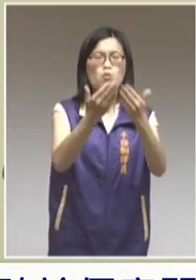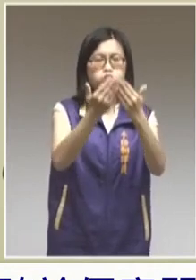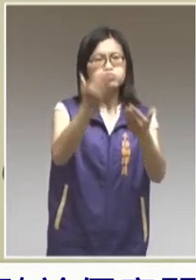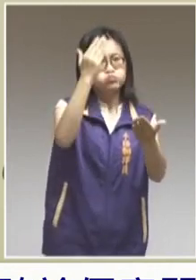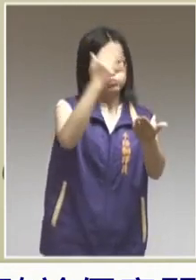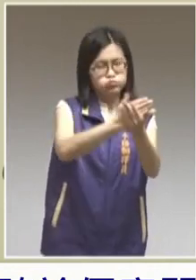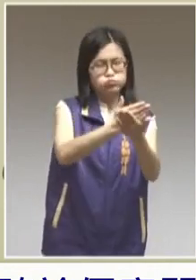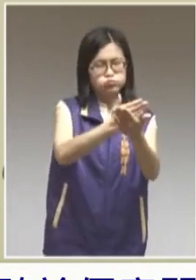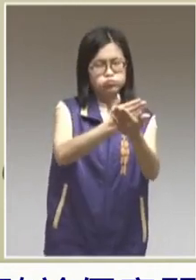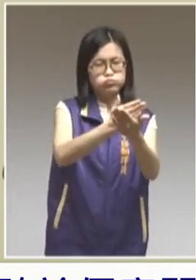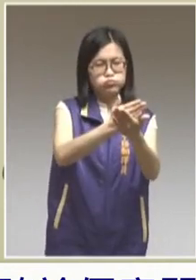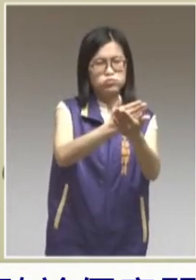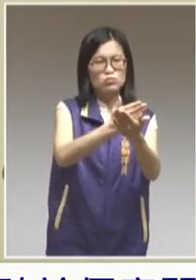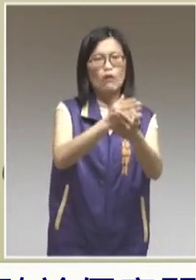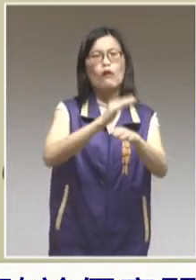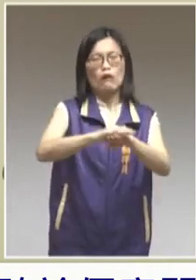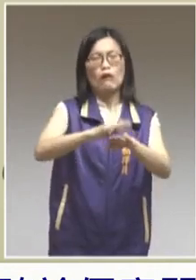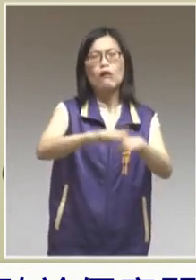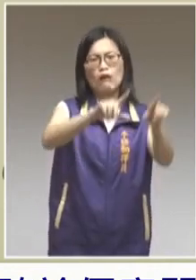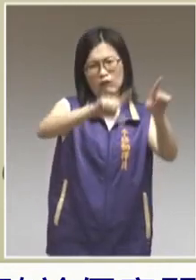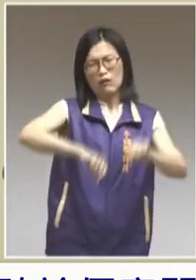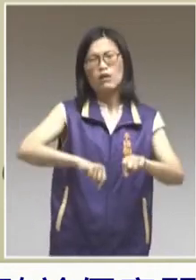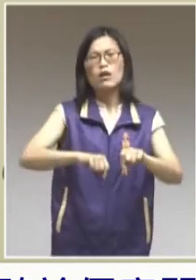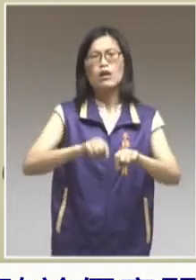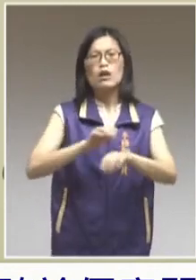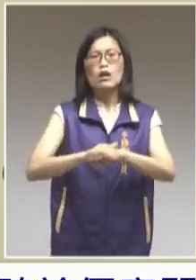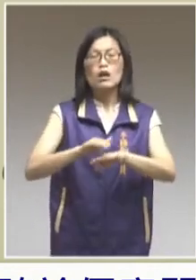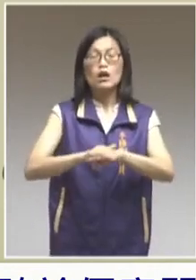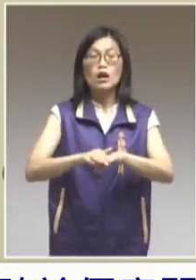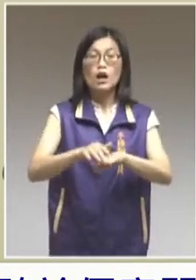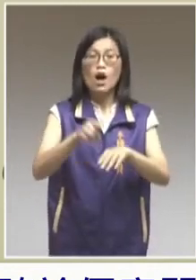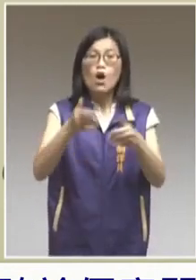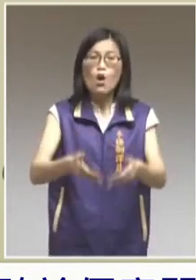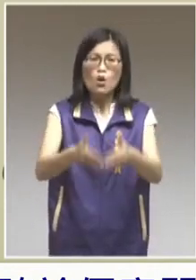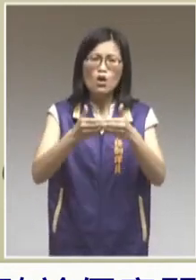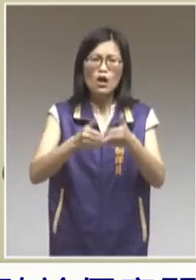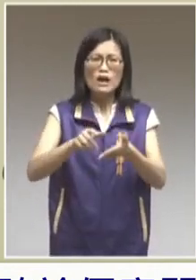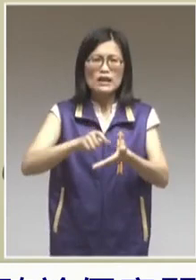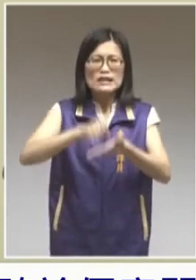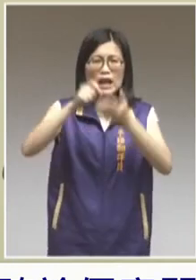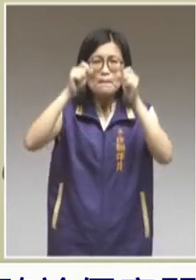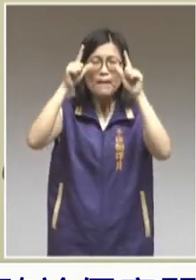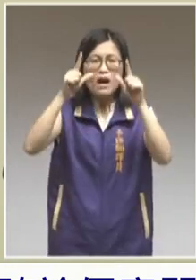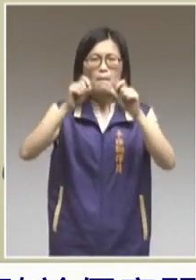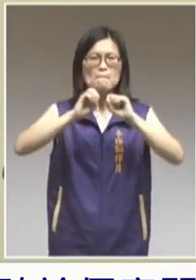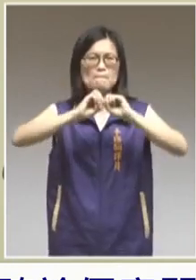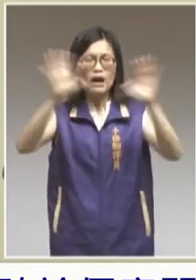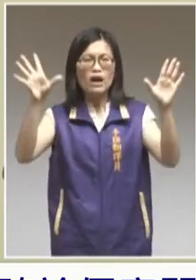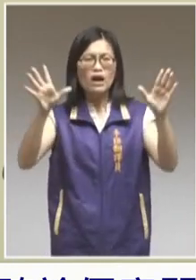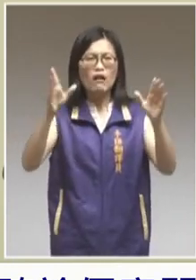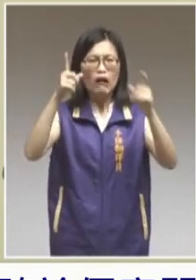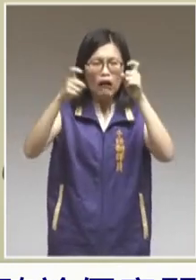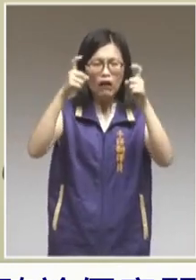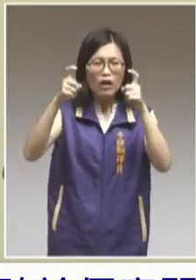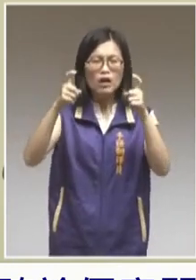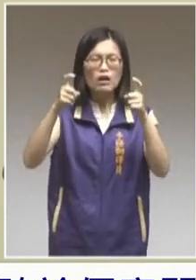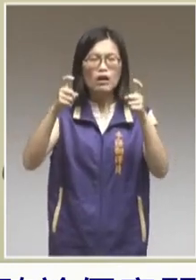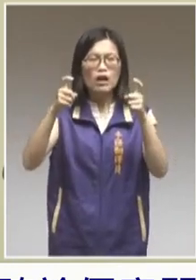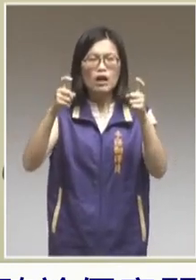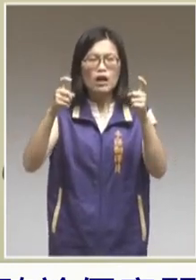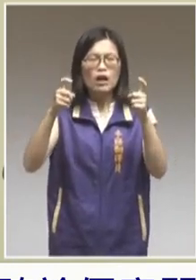的一个规定，所以这个我想最重要的还是要提醒大家，因为过年刚结束，